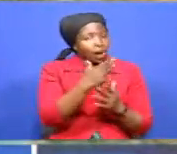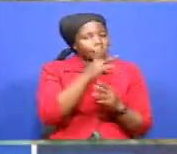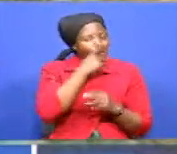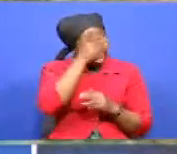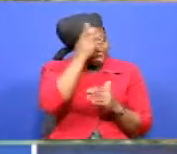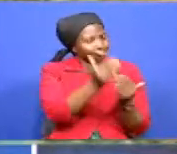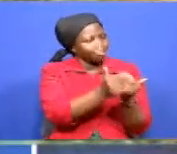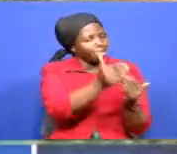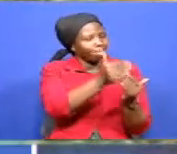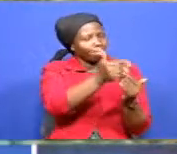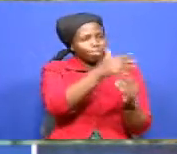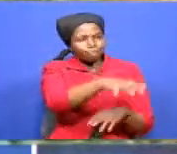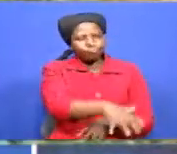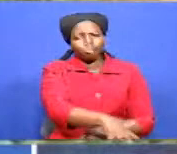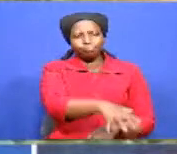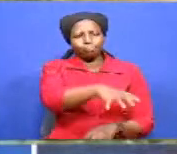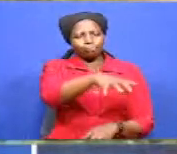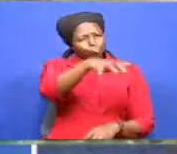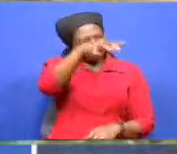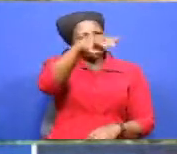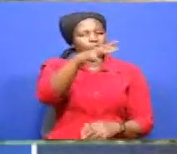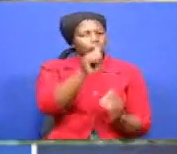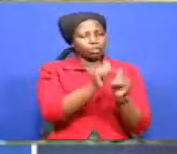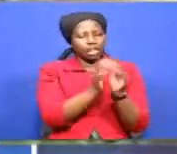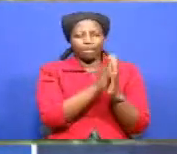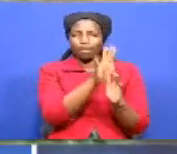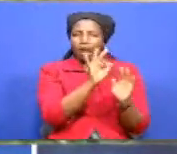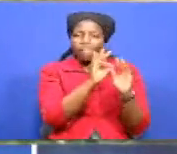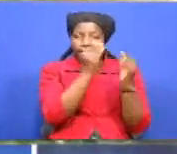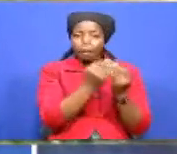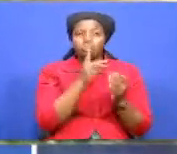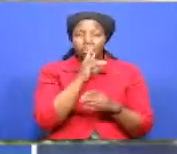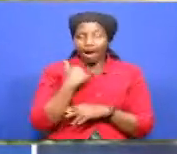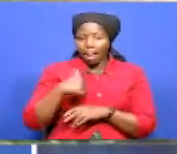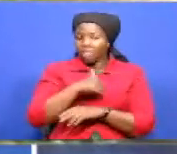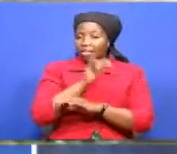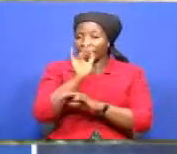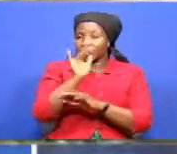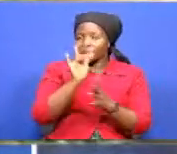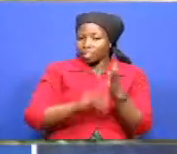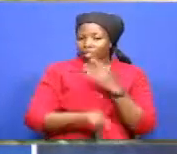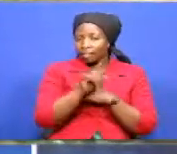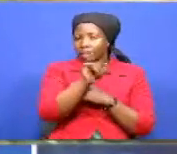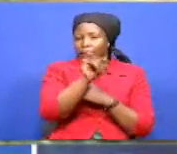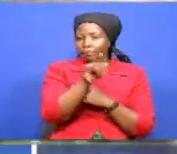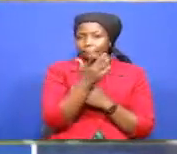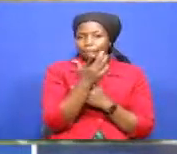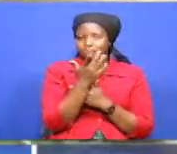na wamekukua wakiwa hapa na familia sao kwa ifo tunaomba hawa